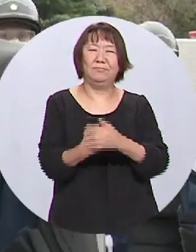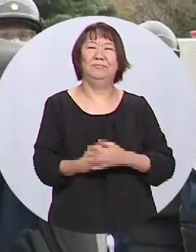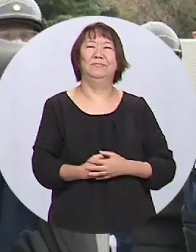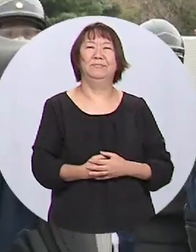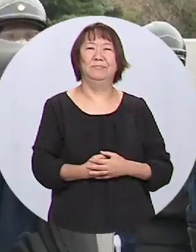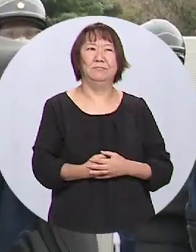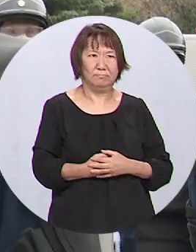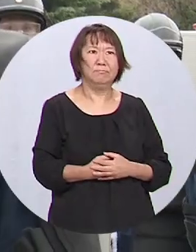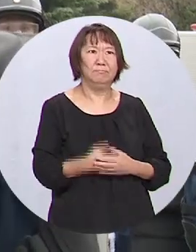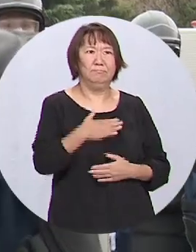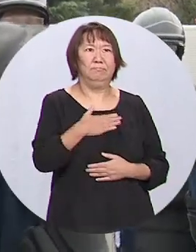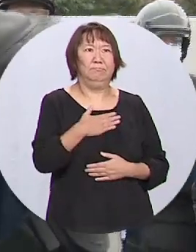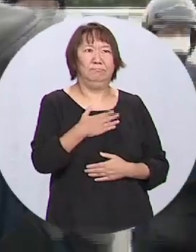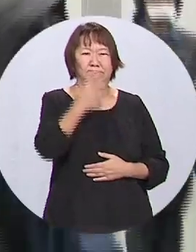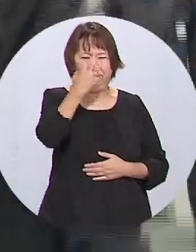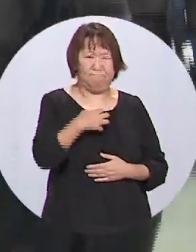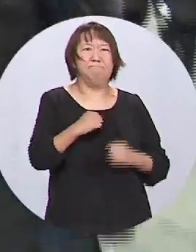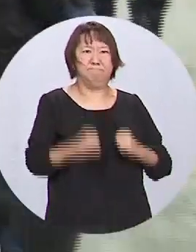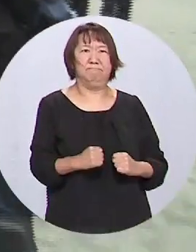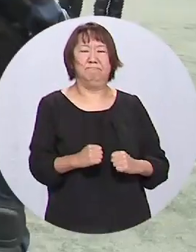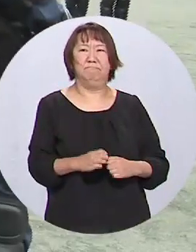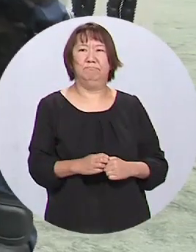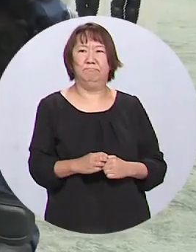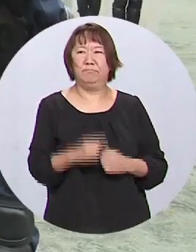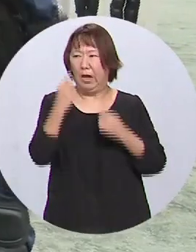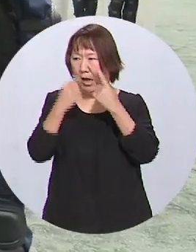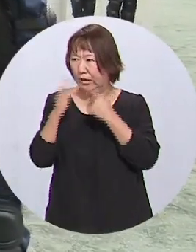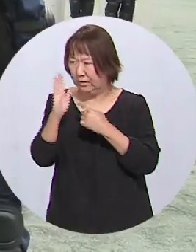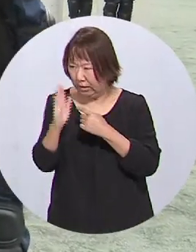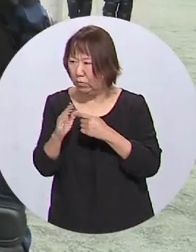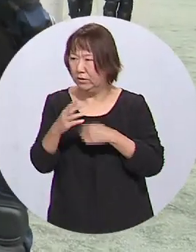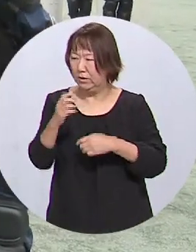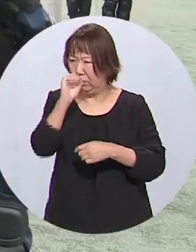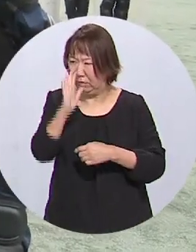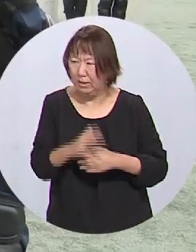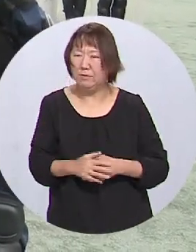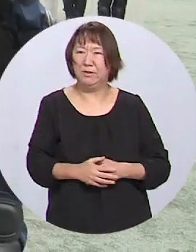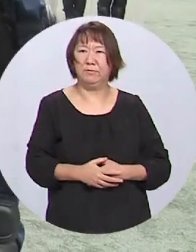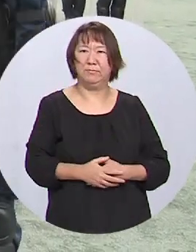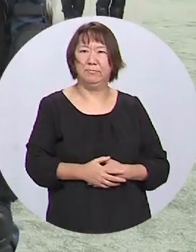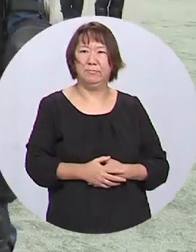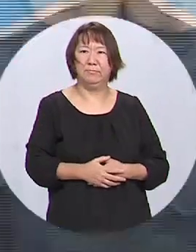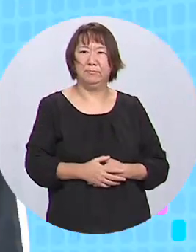はい、勉強させていただきます。 よろしくお願いします。 よろしくお願いします。 怪我しないようによろしくお願いします。 怪我しないように、はい、